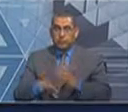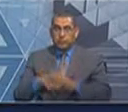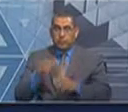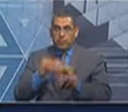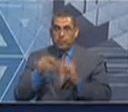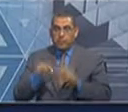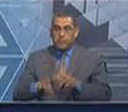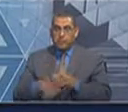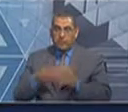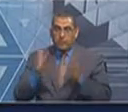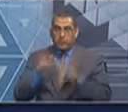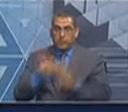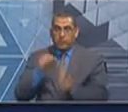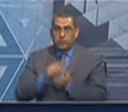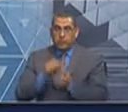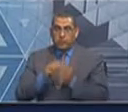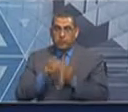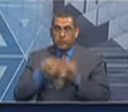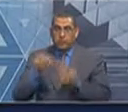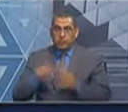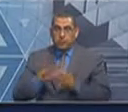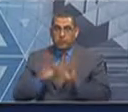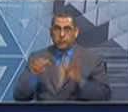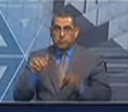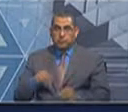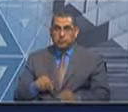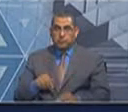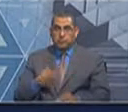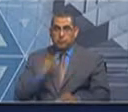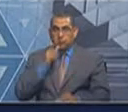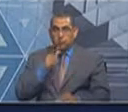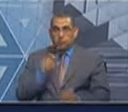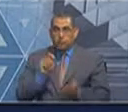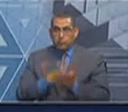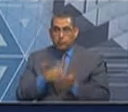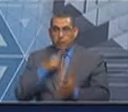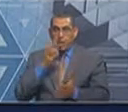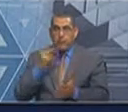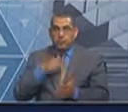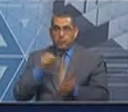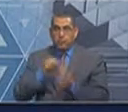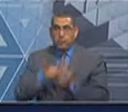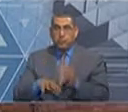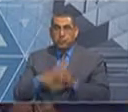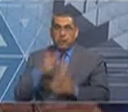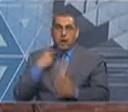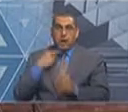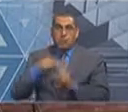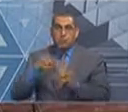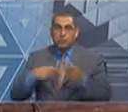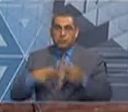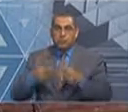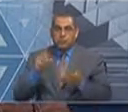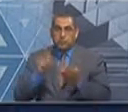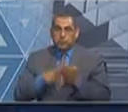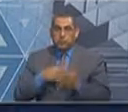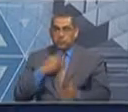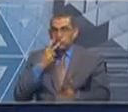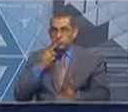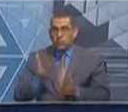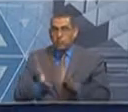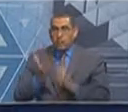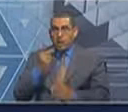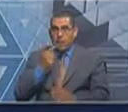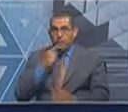الوطنية. ويحضرني من 3 سنين كان يمكن نسبة التصنيع المصري بجد لا تزيد